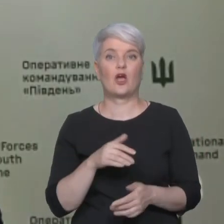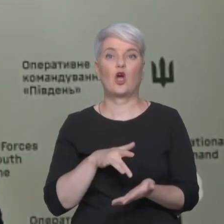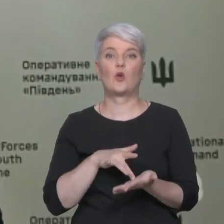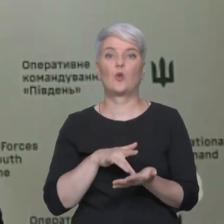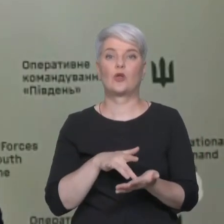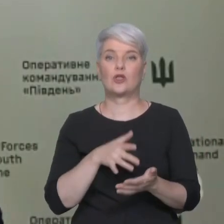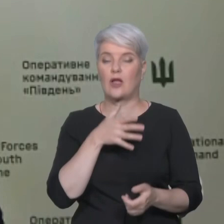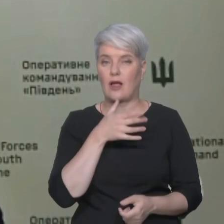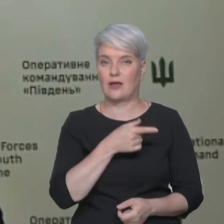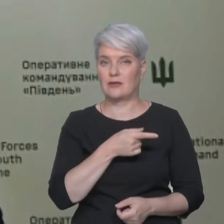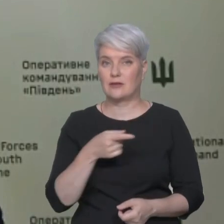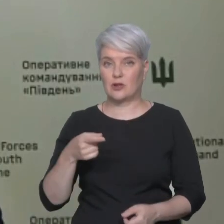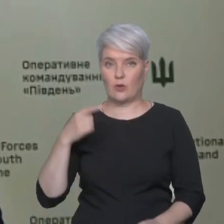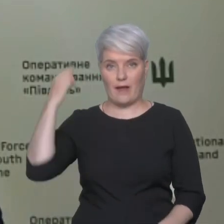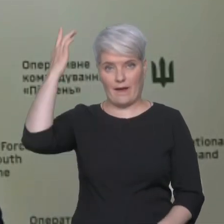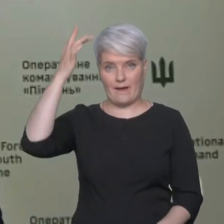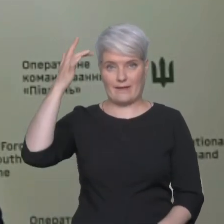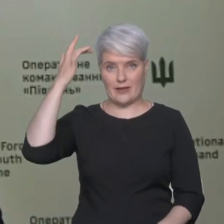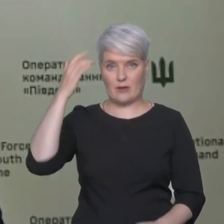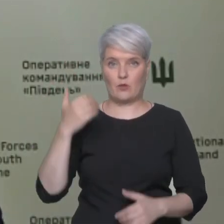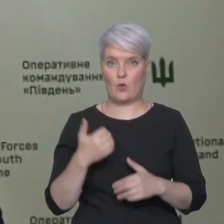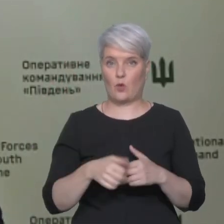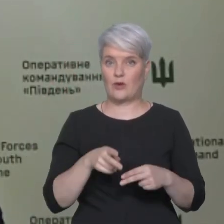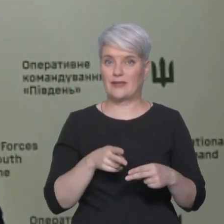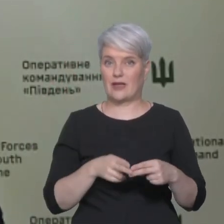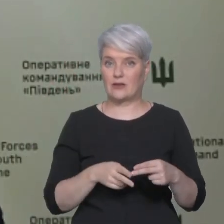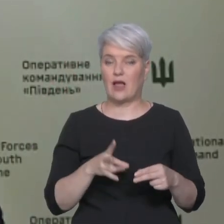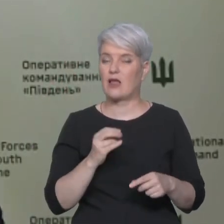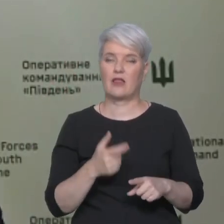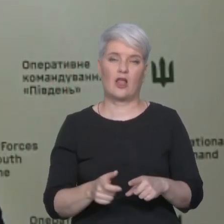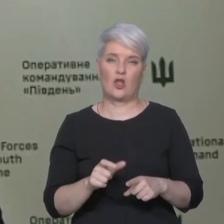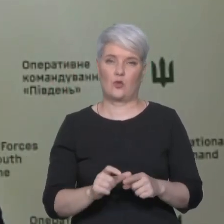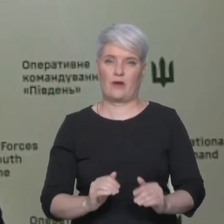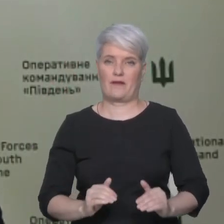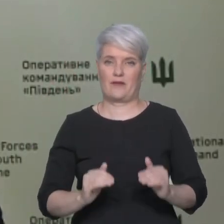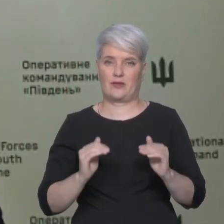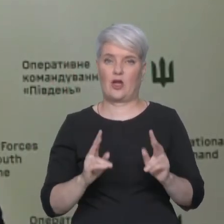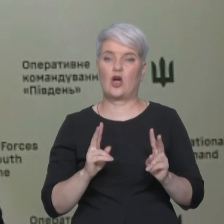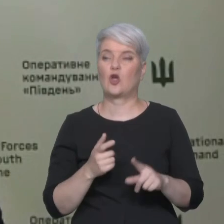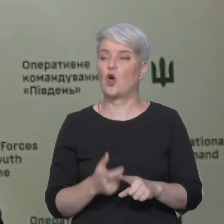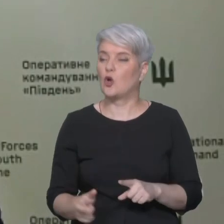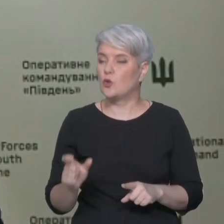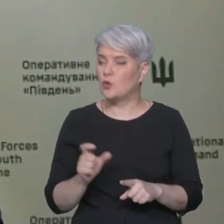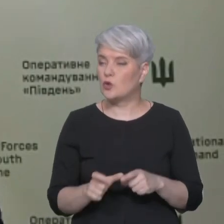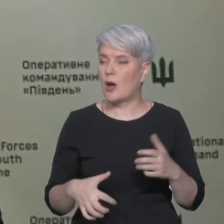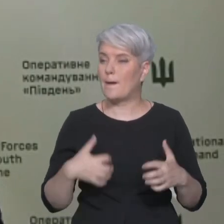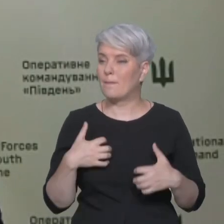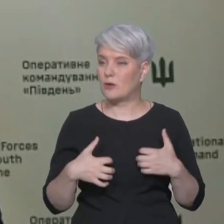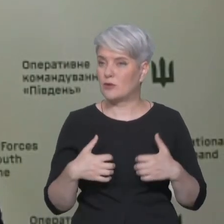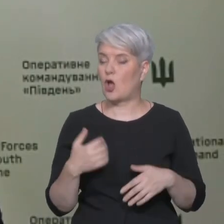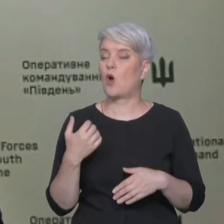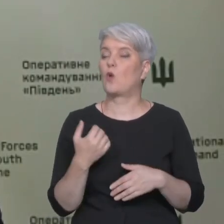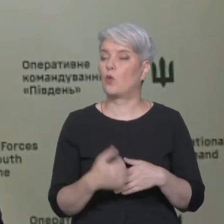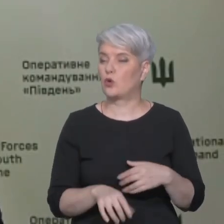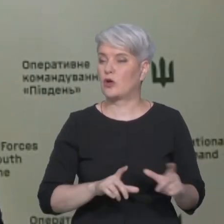туристичний сезон в Криму вже закінчився. Але вона не дуже висока, тому що ті, хто дуже поспішали, вони вже